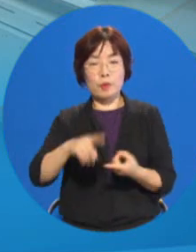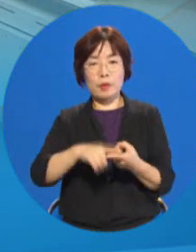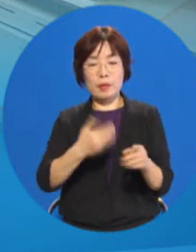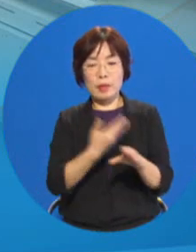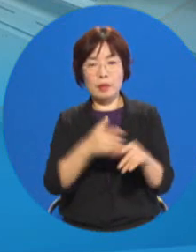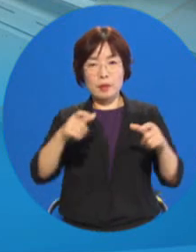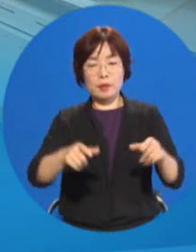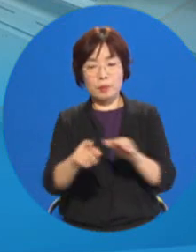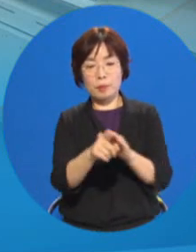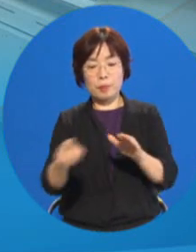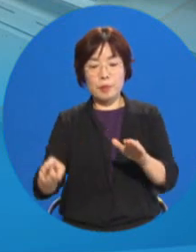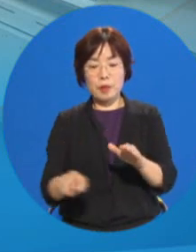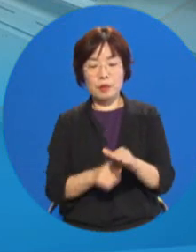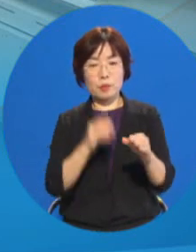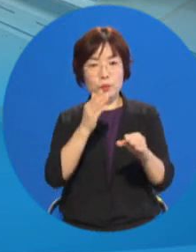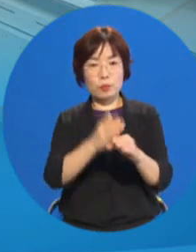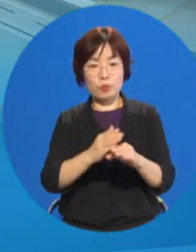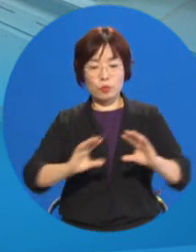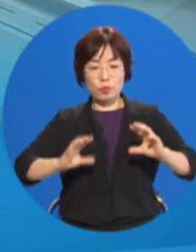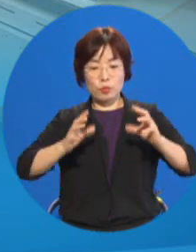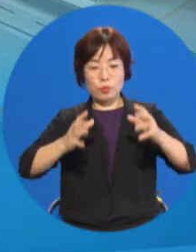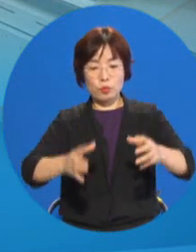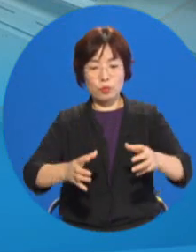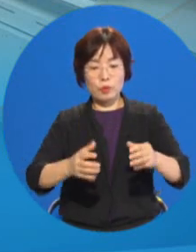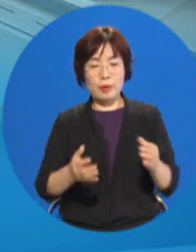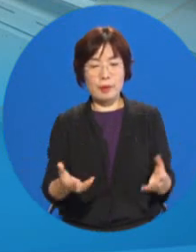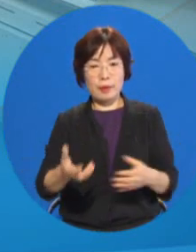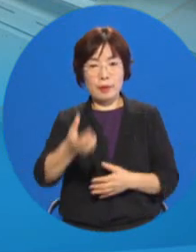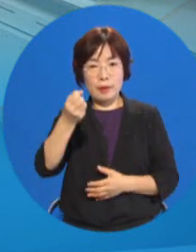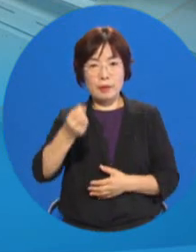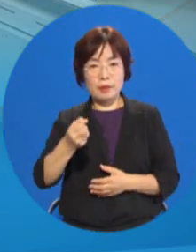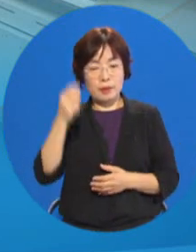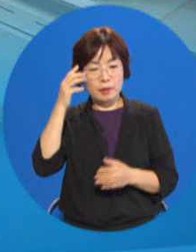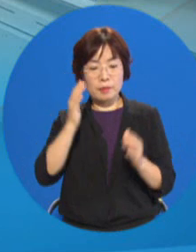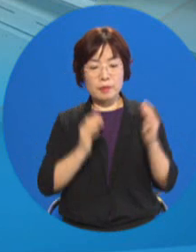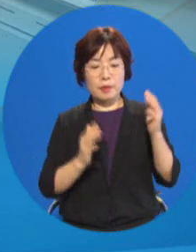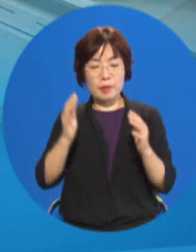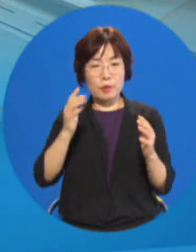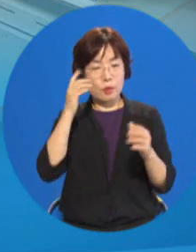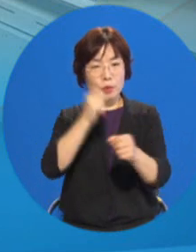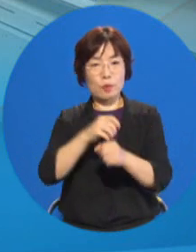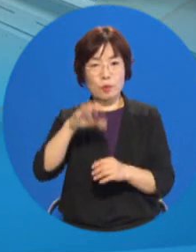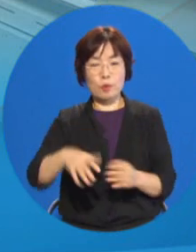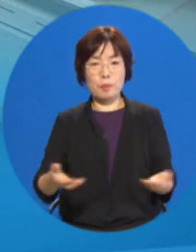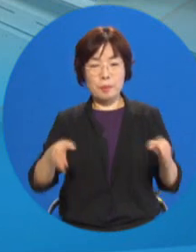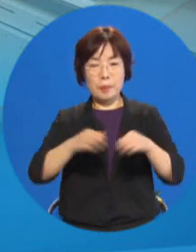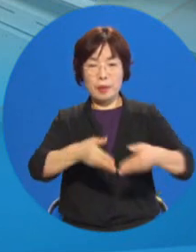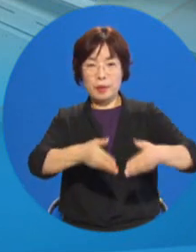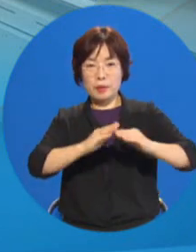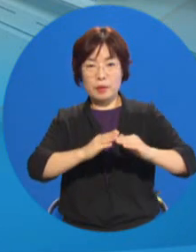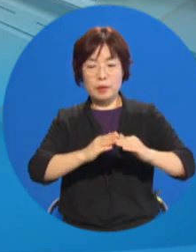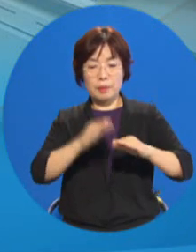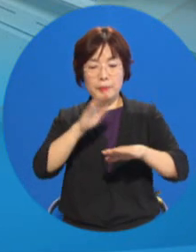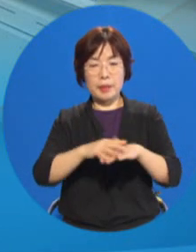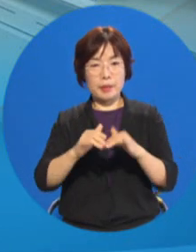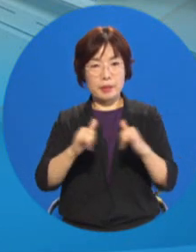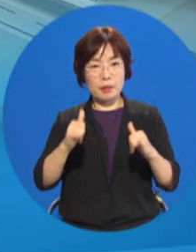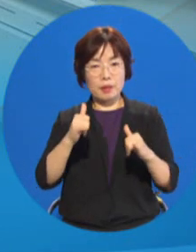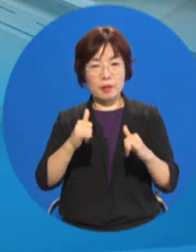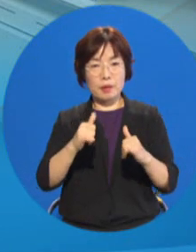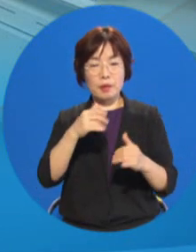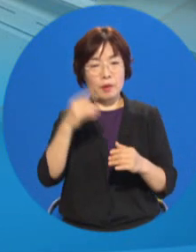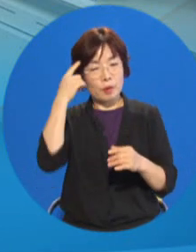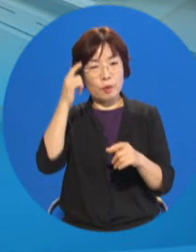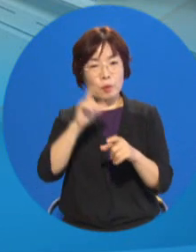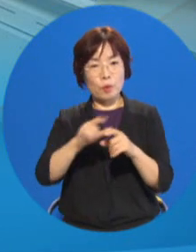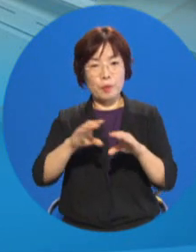뒤져 있습니다. 그런데 국가기관인 채소연구소 신설이 확정돼서 지역 농민들의 오랜 숙원을 풀 수 있게 됐습니다.